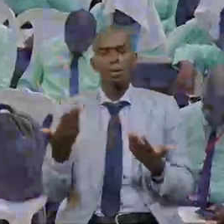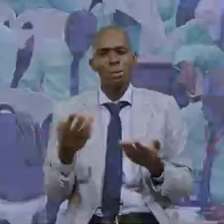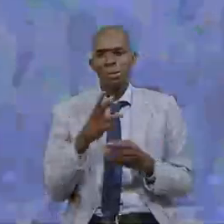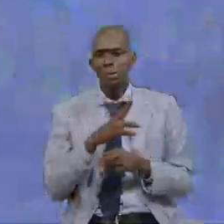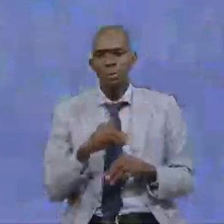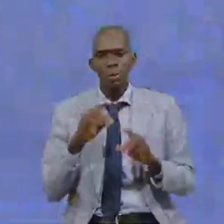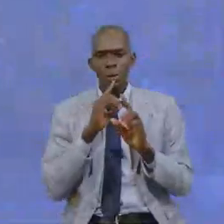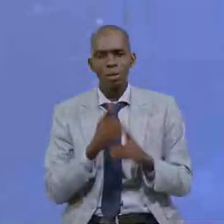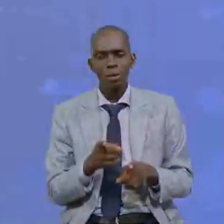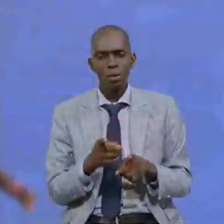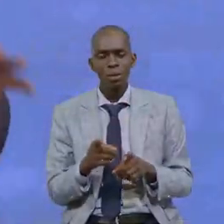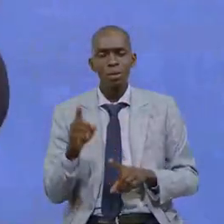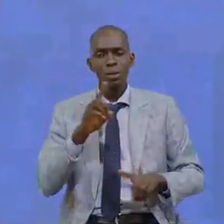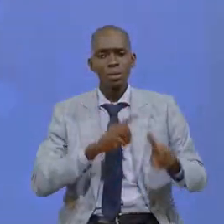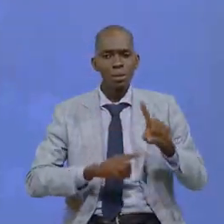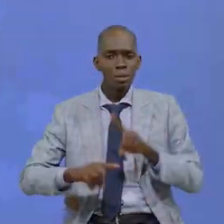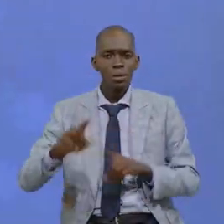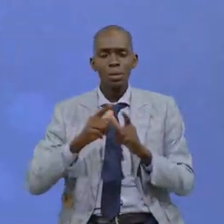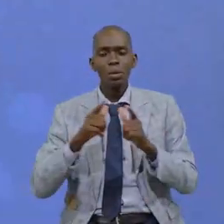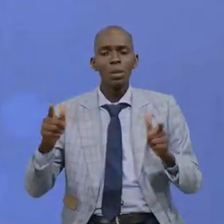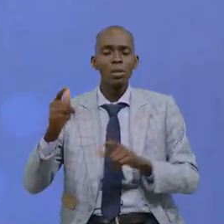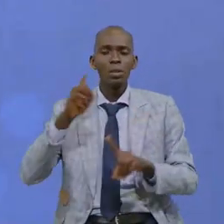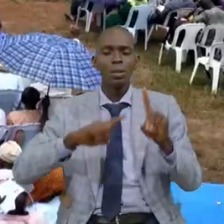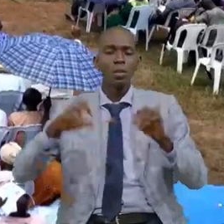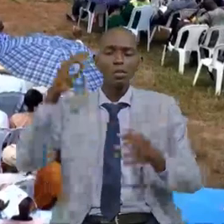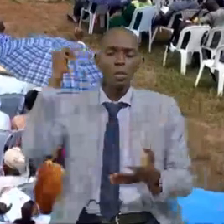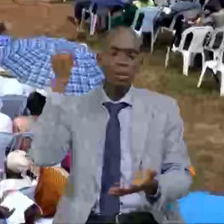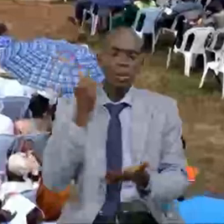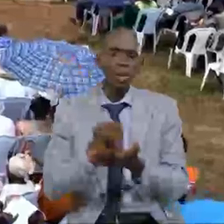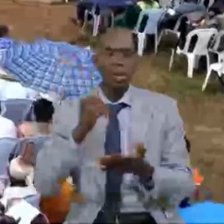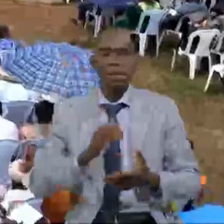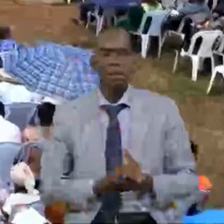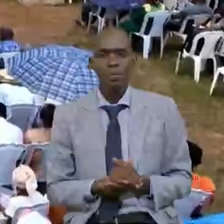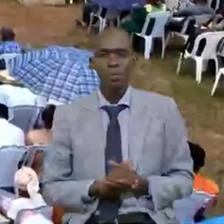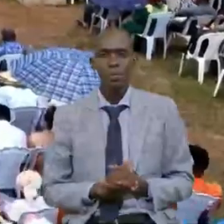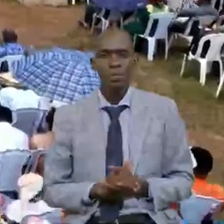J'ai besoin d'un amen de l'alpha, du lieu alpha.